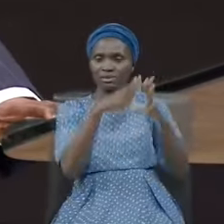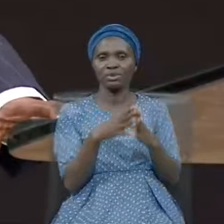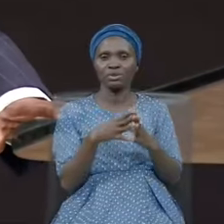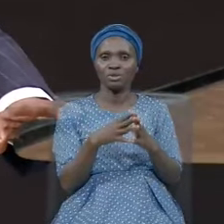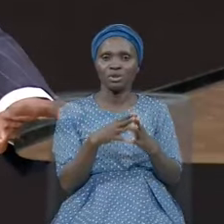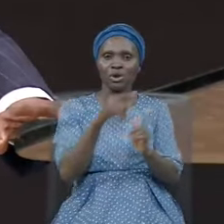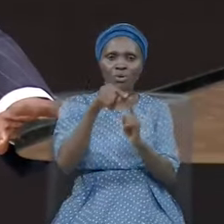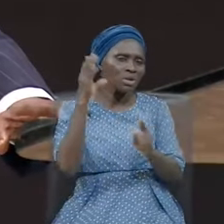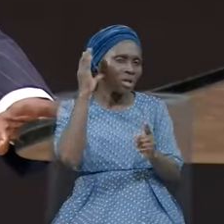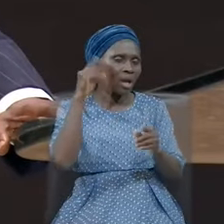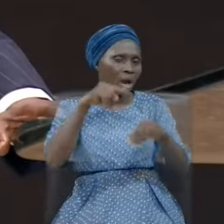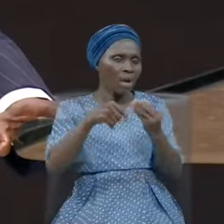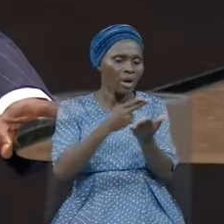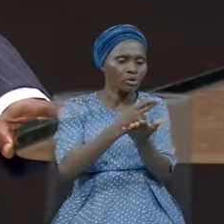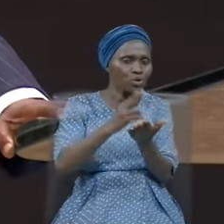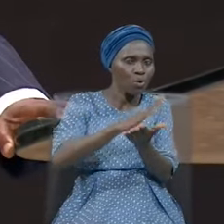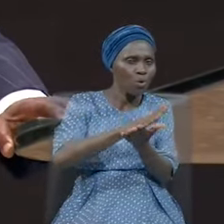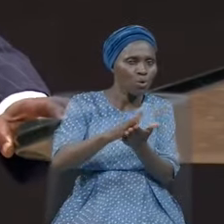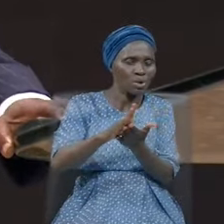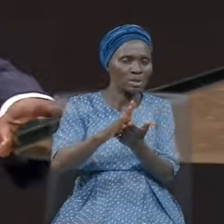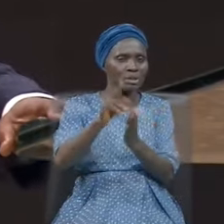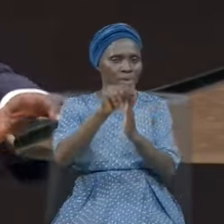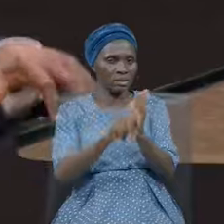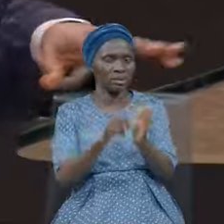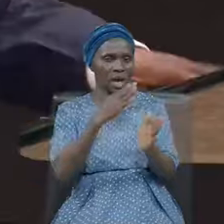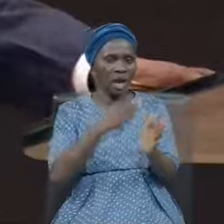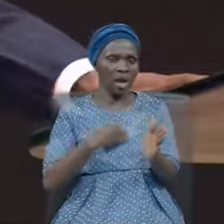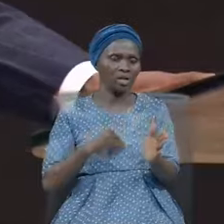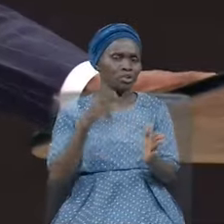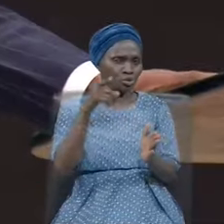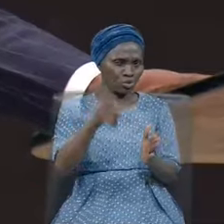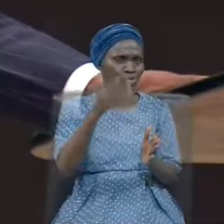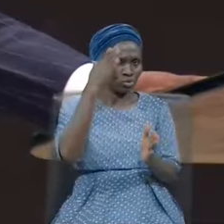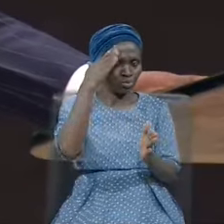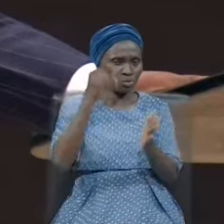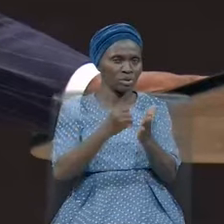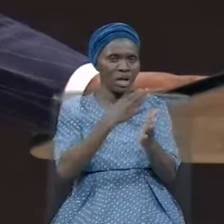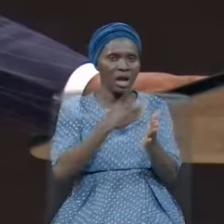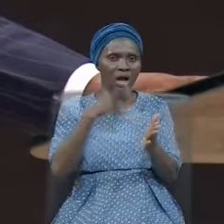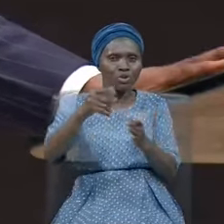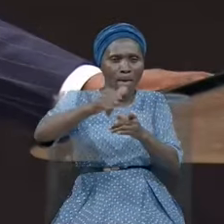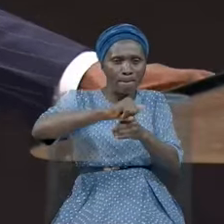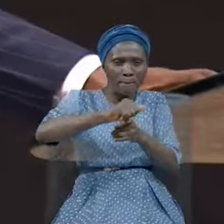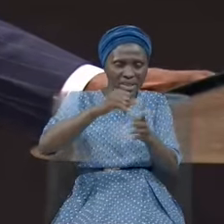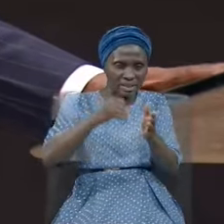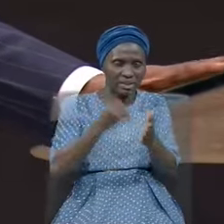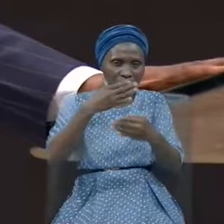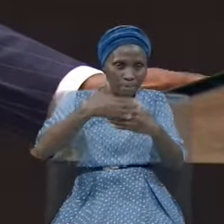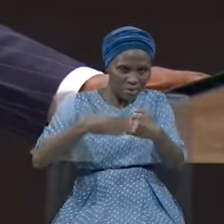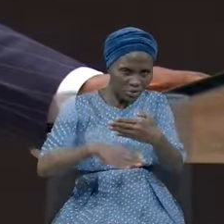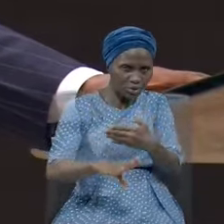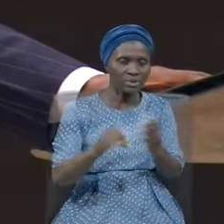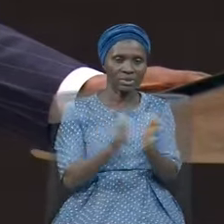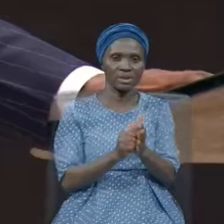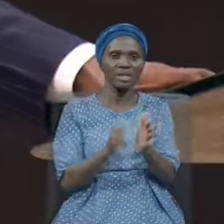la sainteté extérieure et extérieure, vous allez au-delà de cela. Ça, c'est